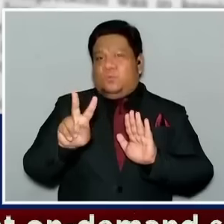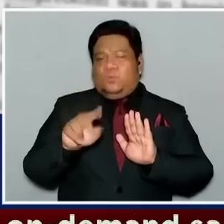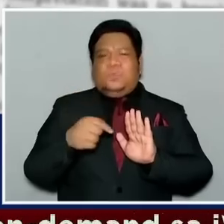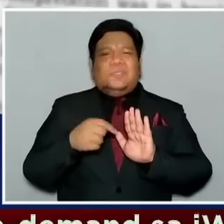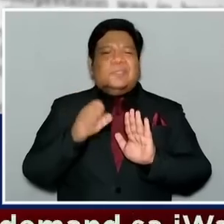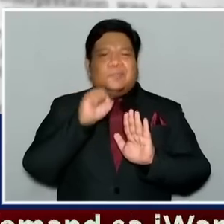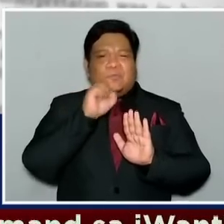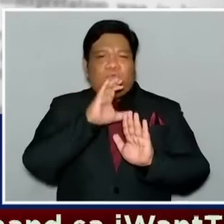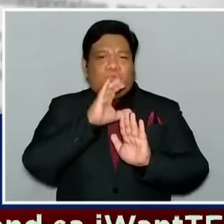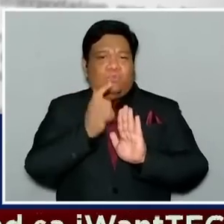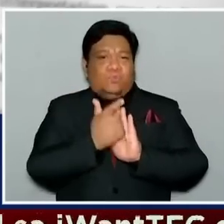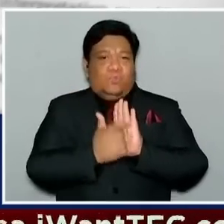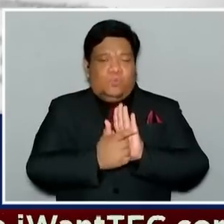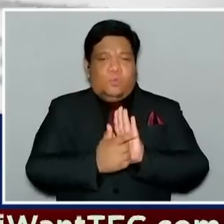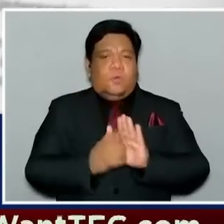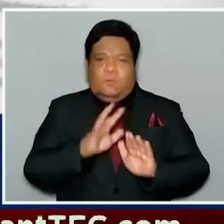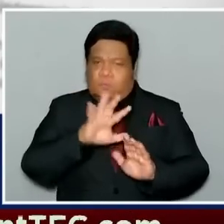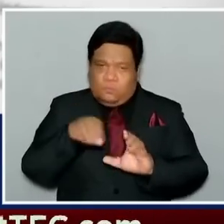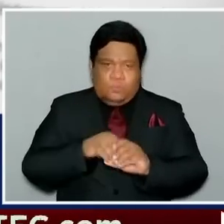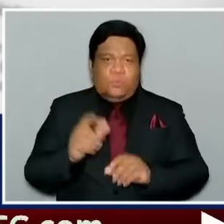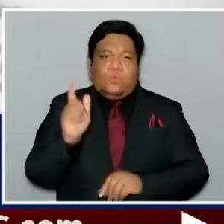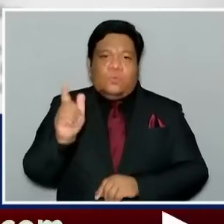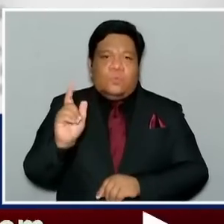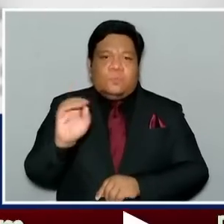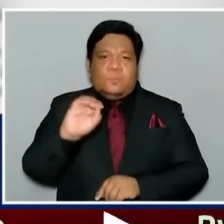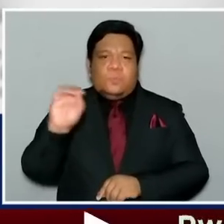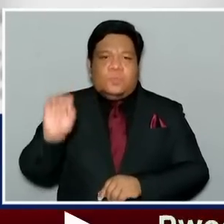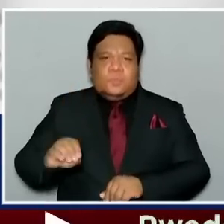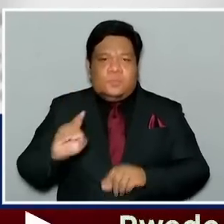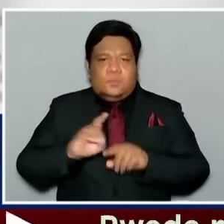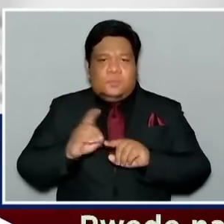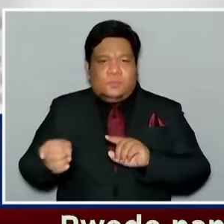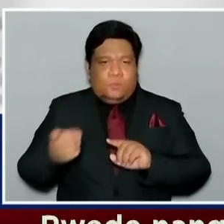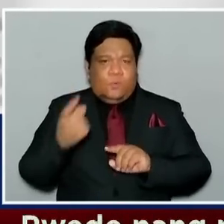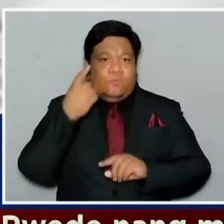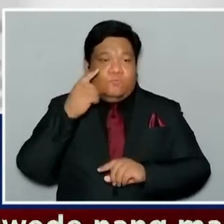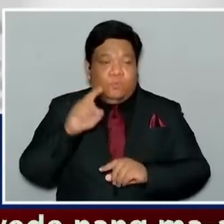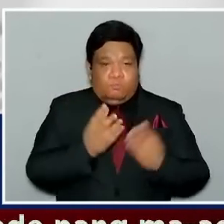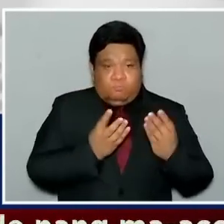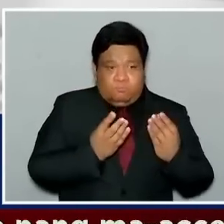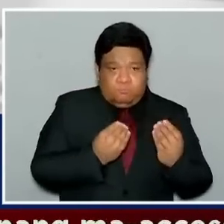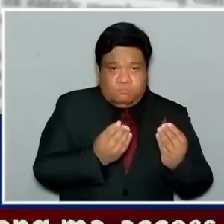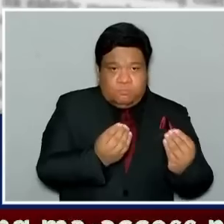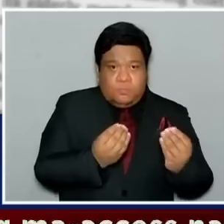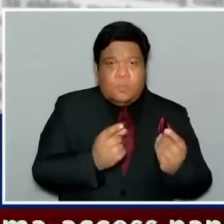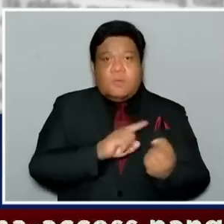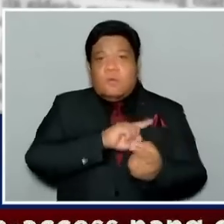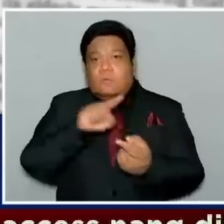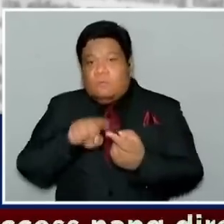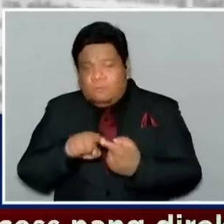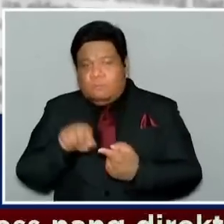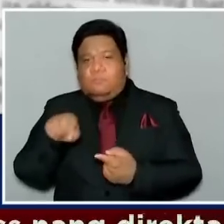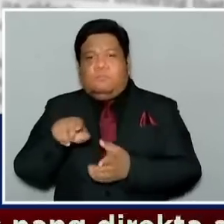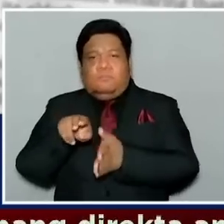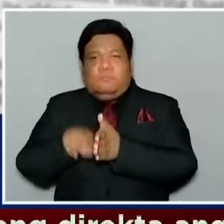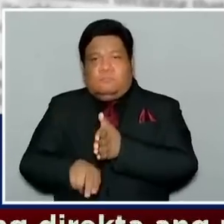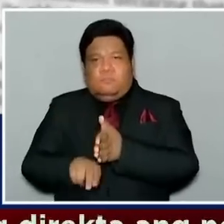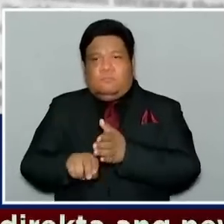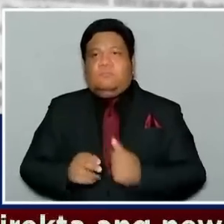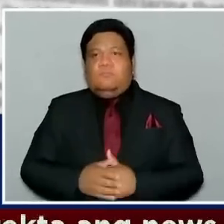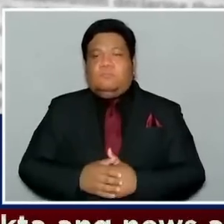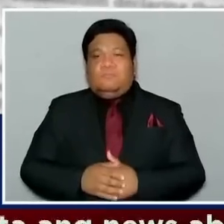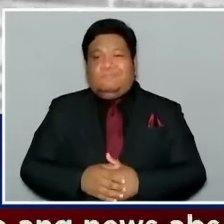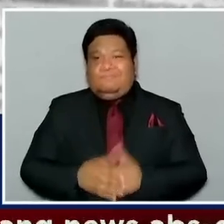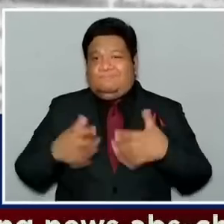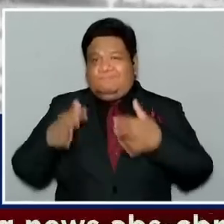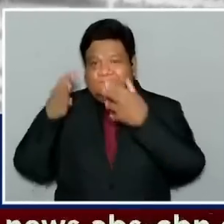ang 20% discount ng mga senior citizen mula burol hanggang sa libing. Lumabas ang desisyon matapos